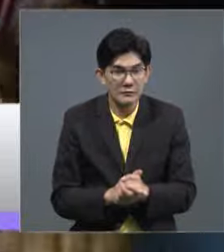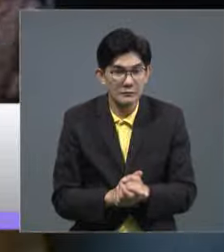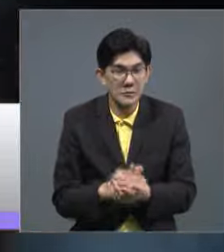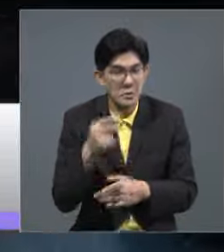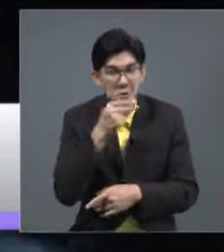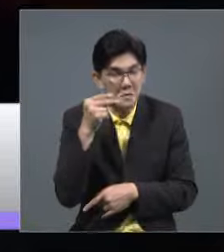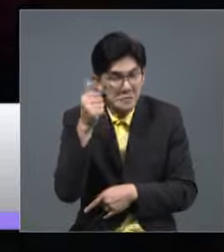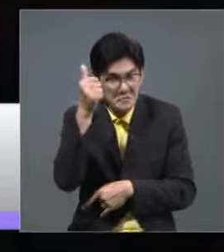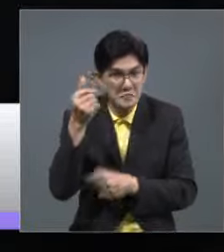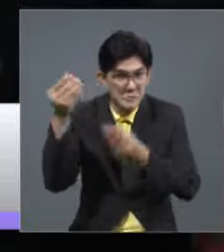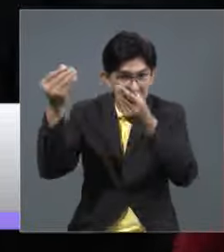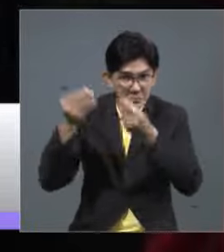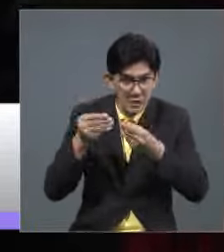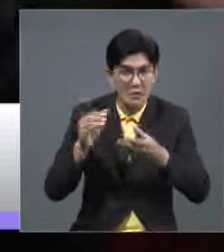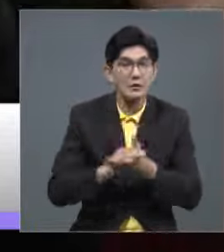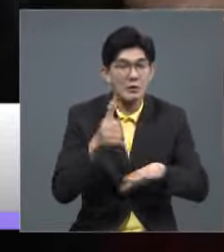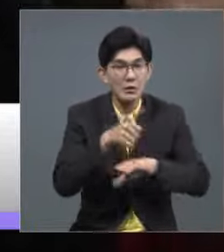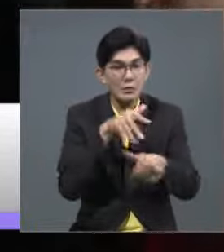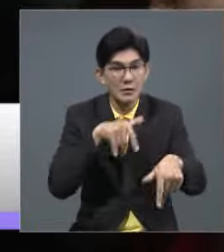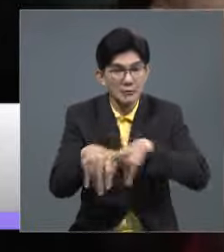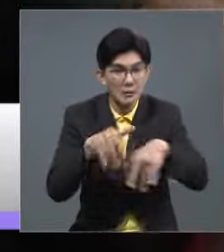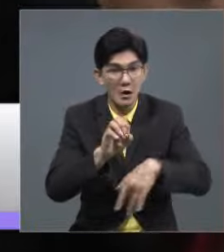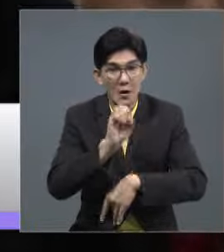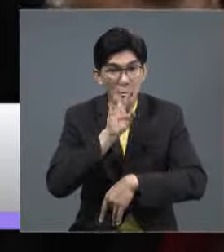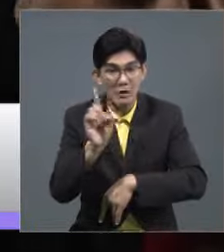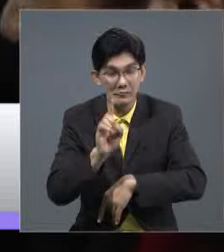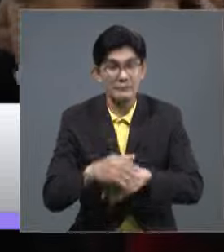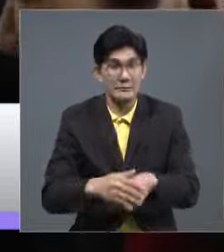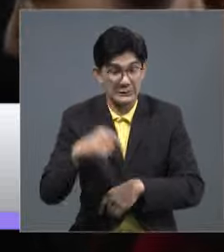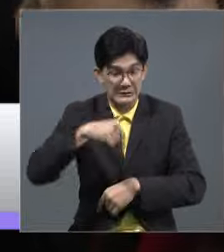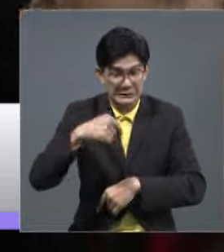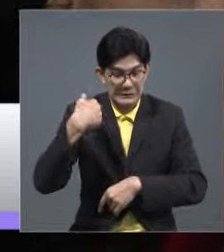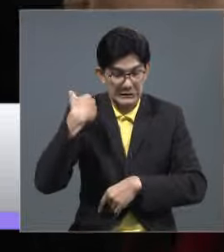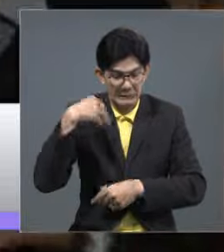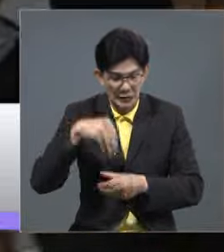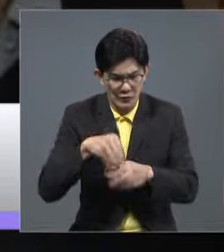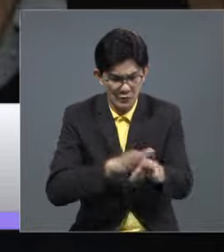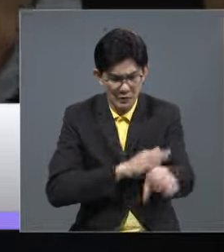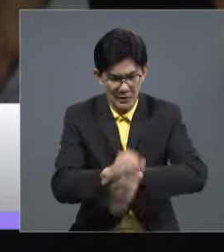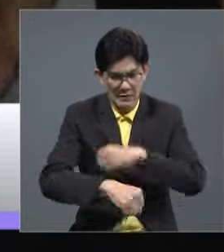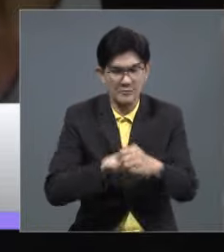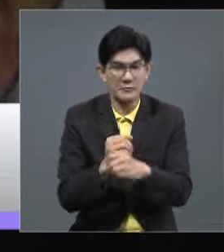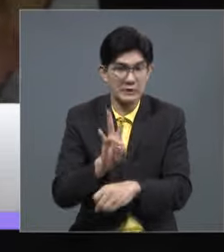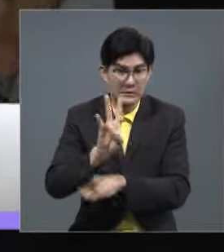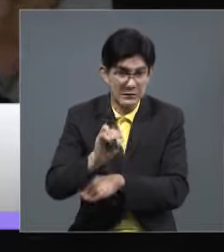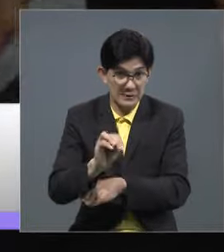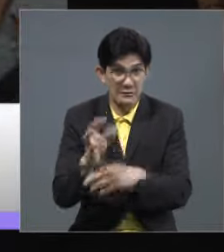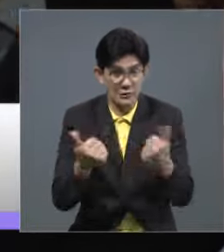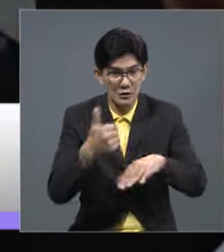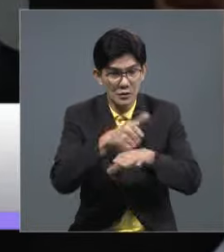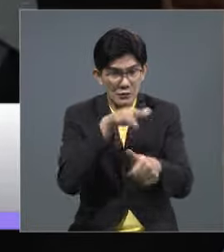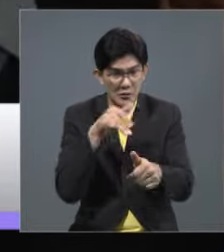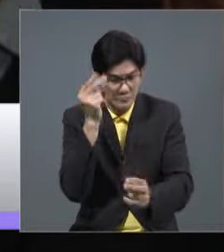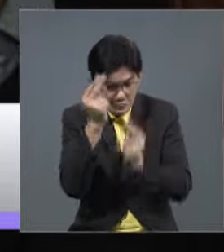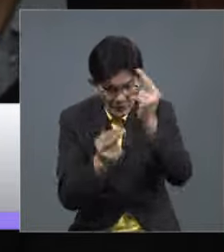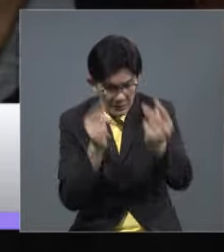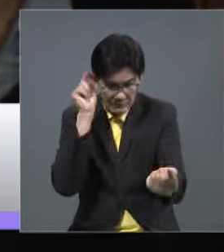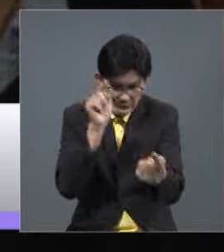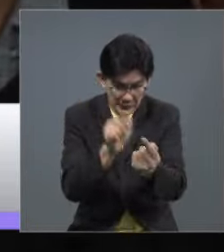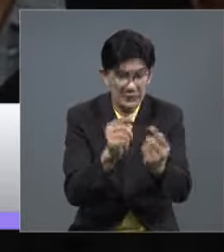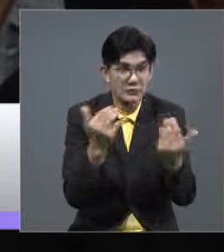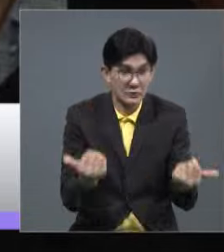เองผู้นำชุมชนน่ะบอกนะคะว่าหมู่บ้านแห่งนี้เนี่ยอยู่กันมา70ปีแล้วนะคะเพิ่งจะมีผู้นำเนี่ยมาเยี่ยมถึงหมู่บ้